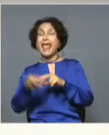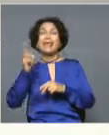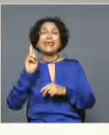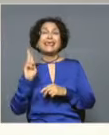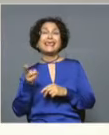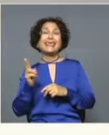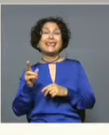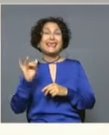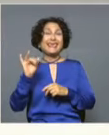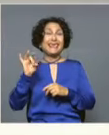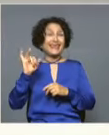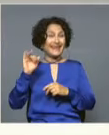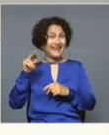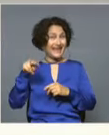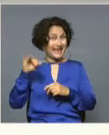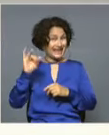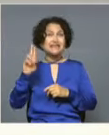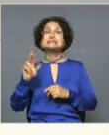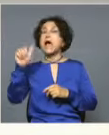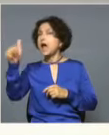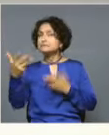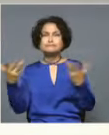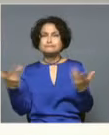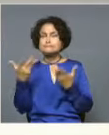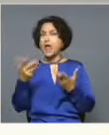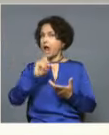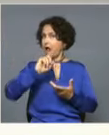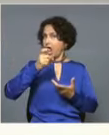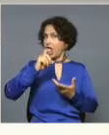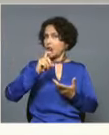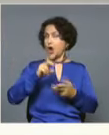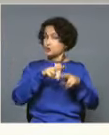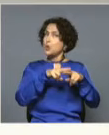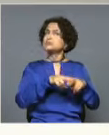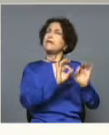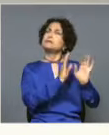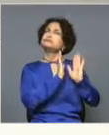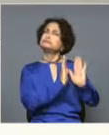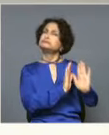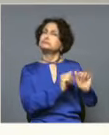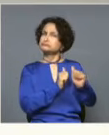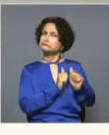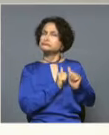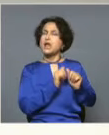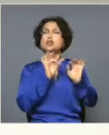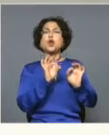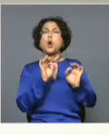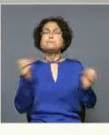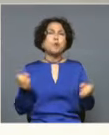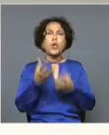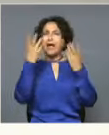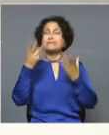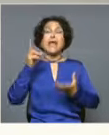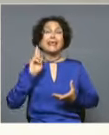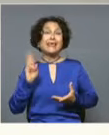То не се преиначава, глаголицата остава такава. То се замества директно, да. Да, появата на кирилицата